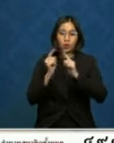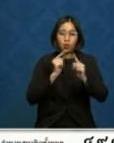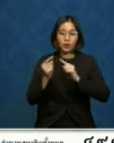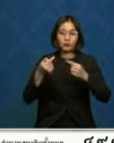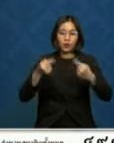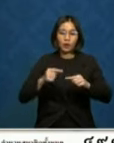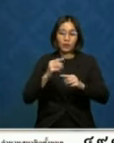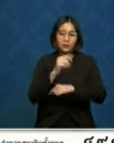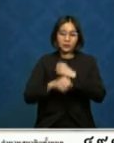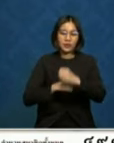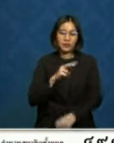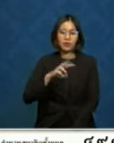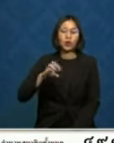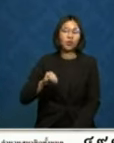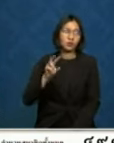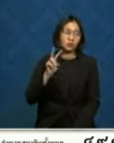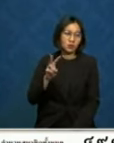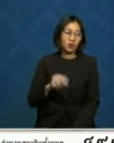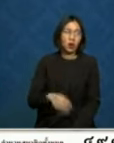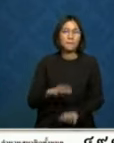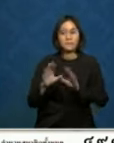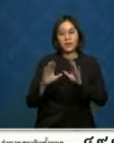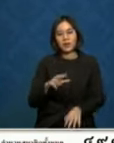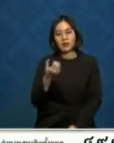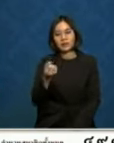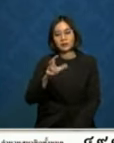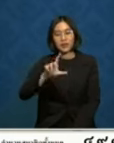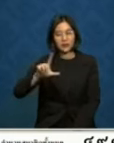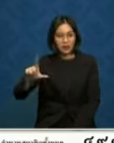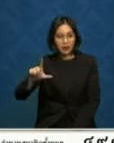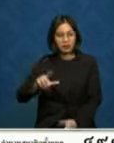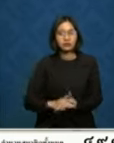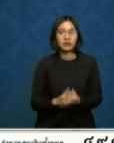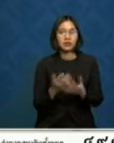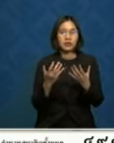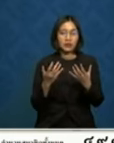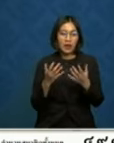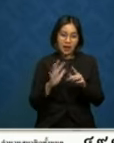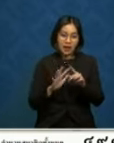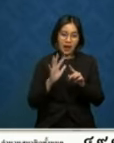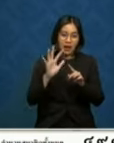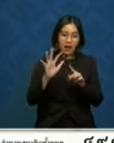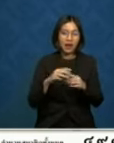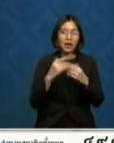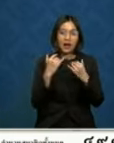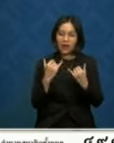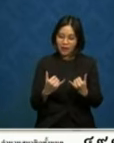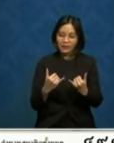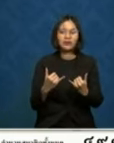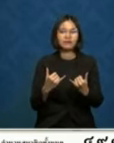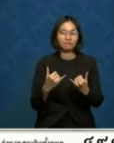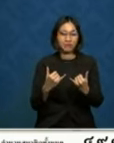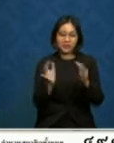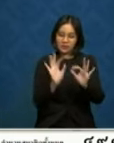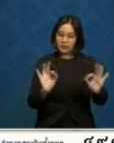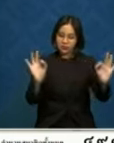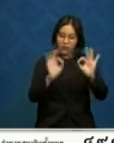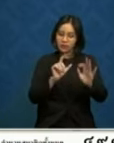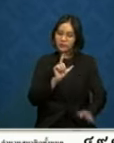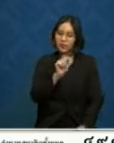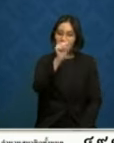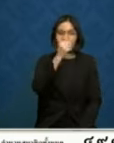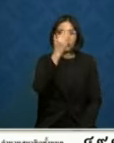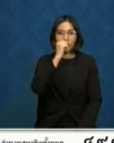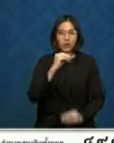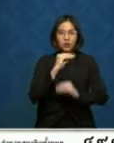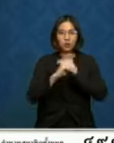พ.ศ. 2562ประมาณ13ล้านบาทและ5อันนี้ก็เอาปากกามาวงไว้เหมือนกันครับโคร